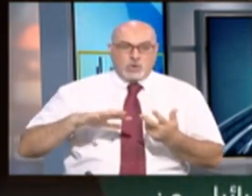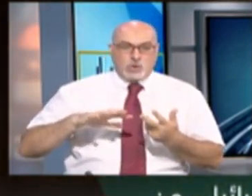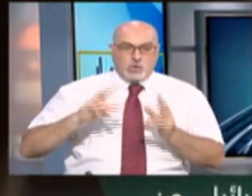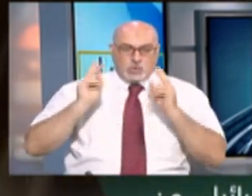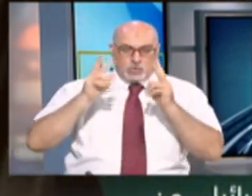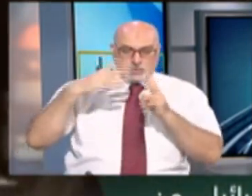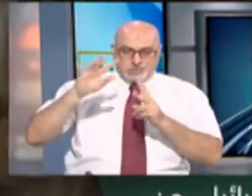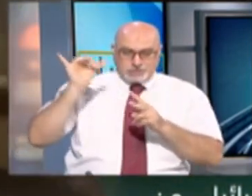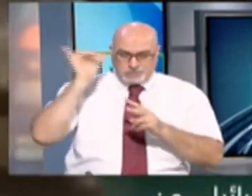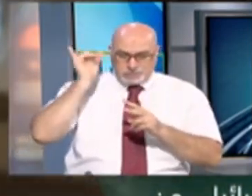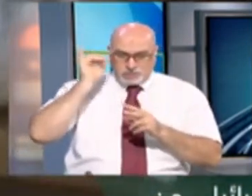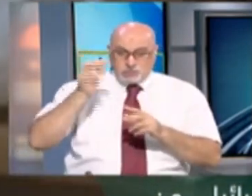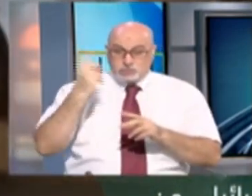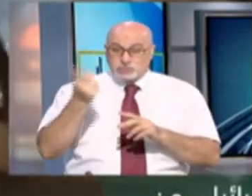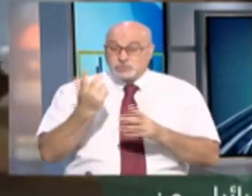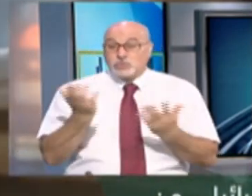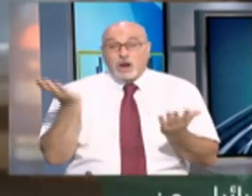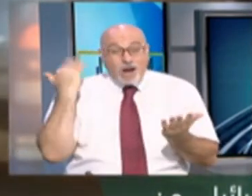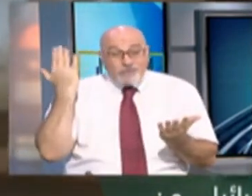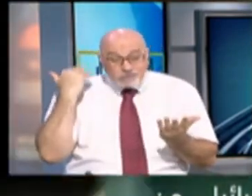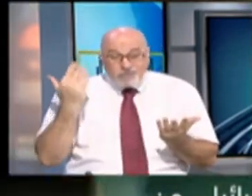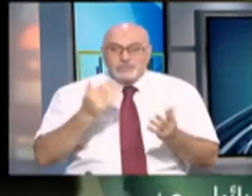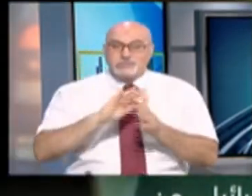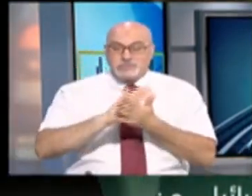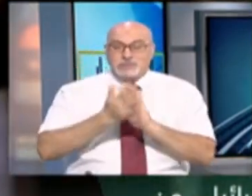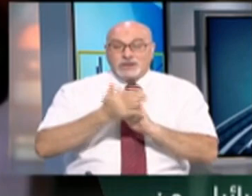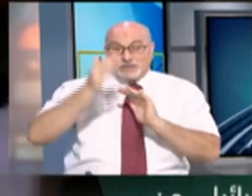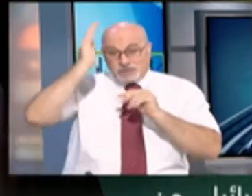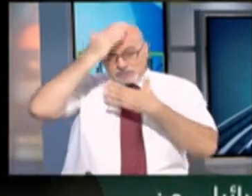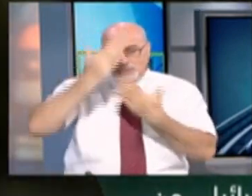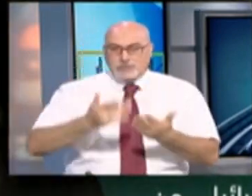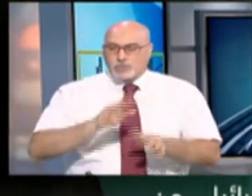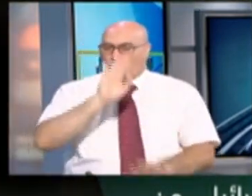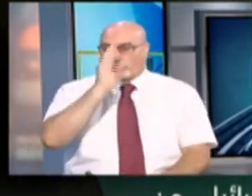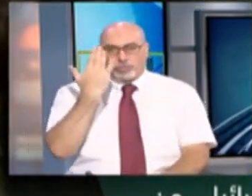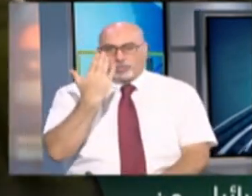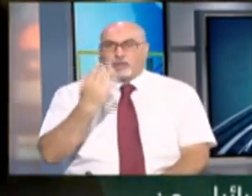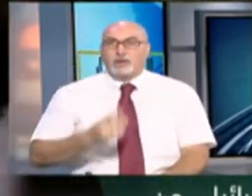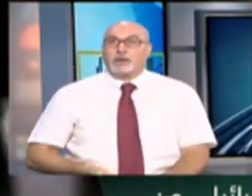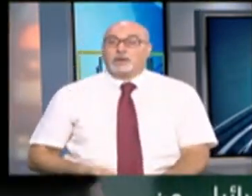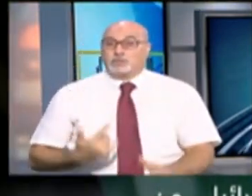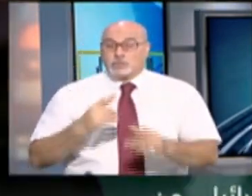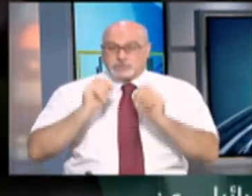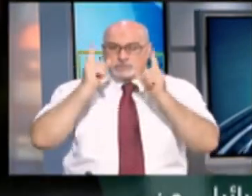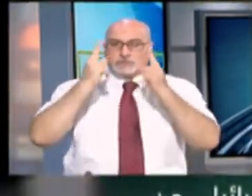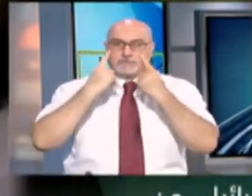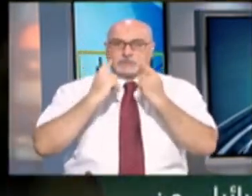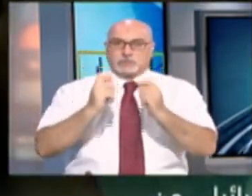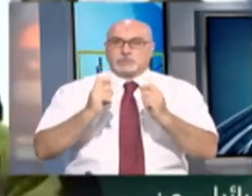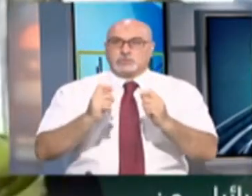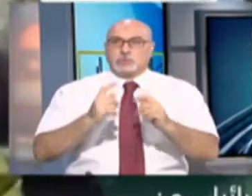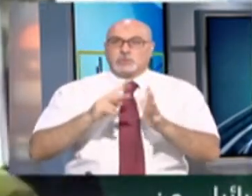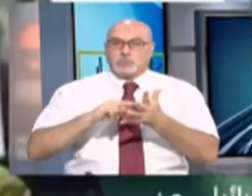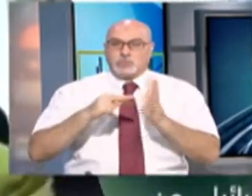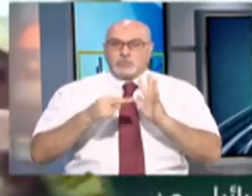وتاريخه المساند دوما لفلسطين، في حين تواصل النخب المغربية الدعوة إلى زيادة الوعي بخطورة